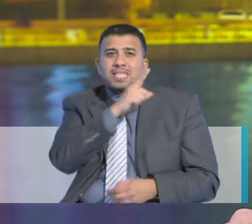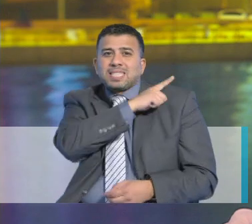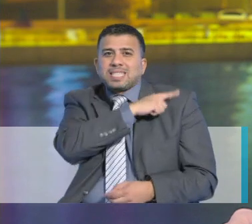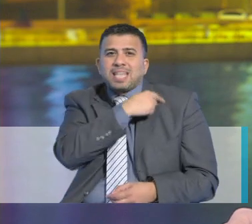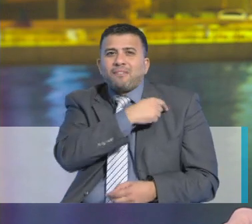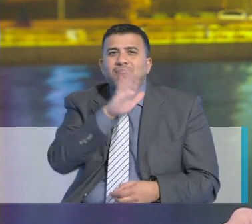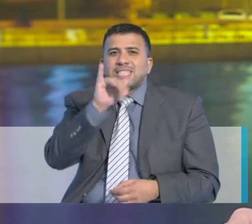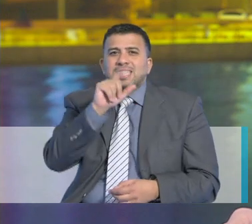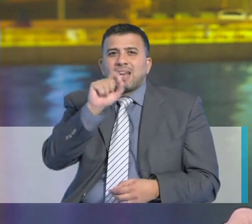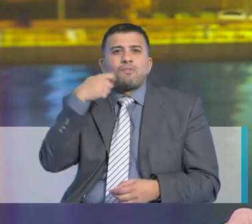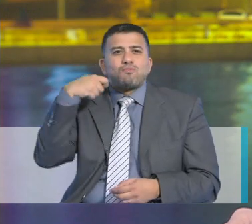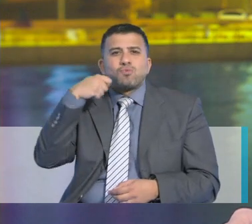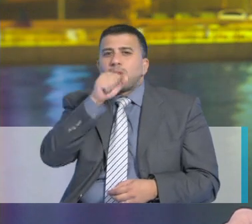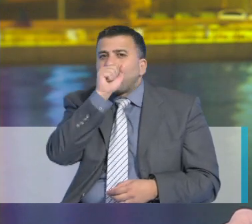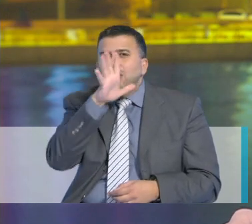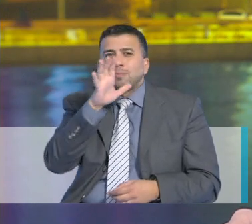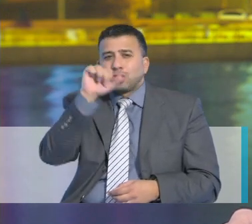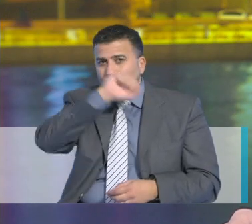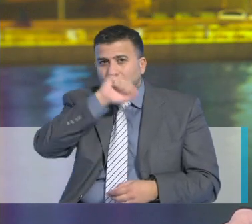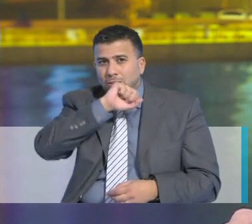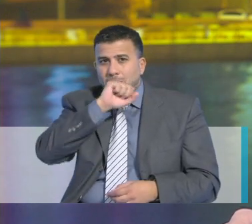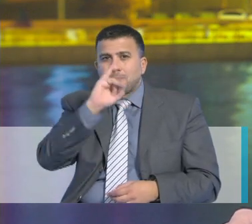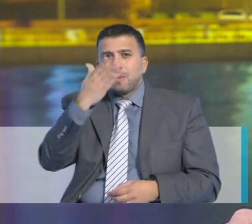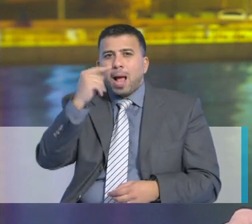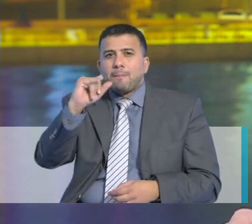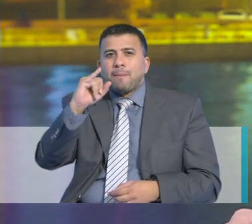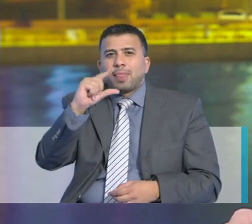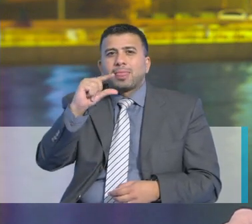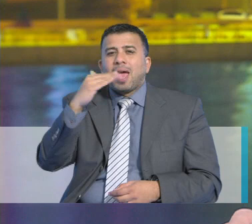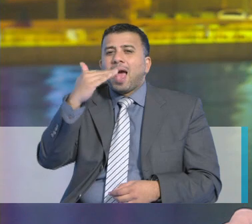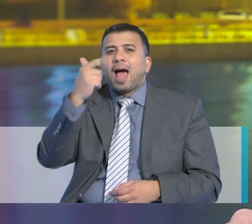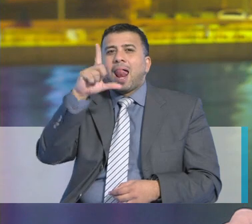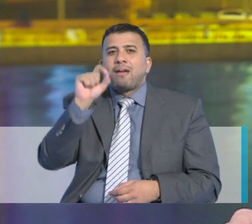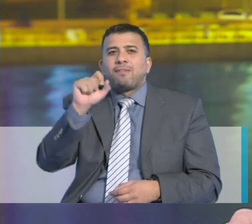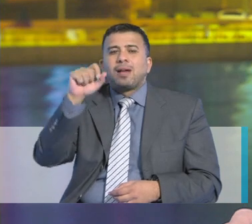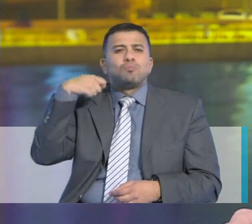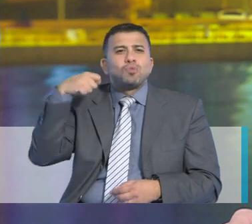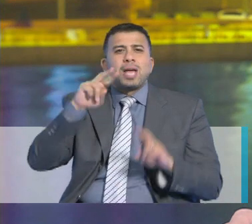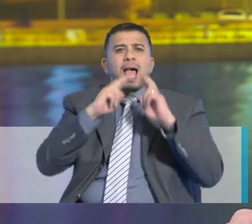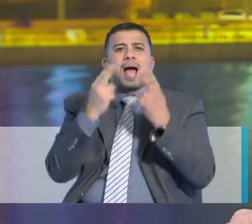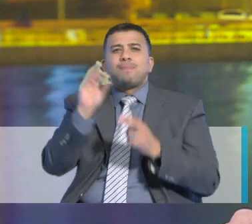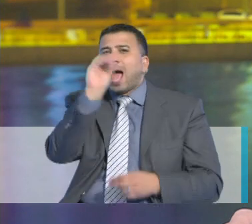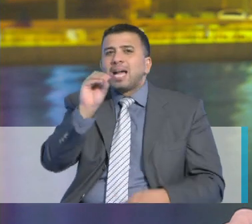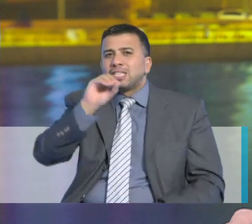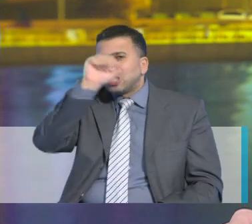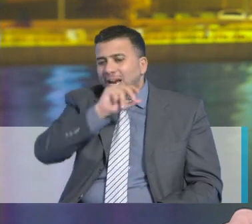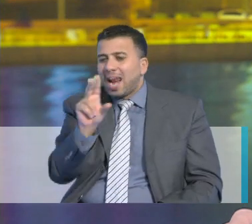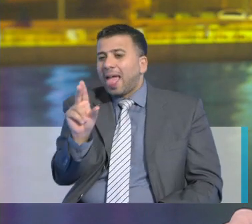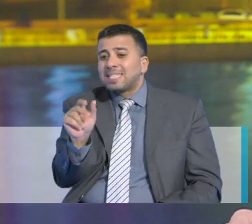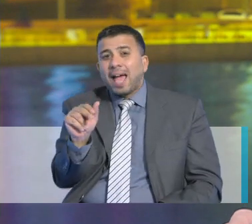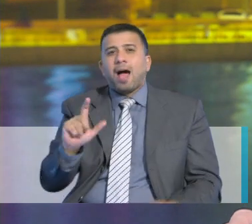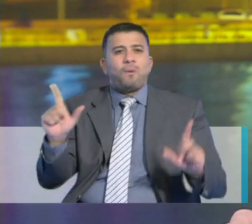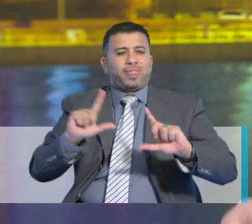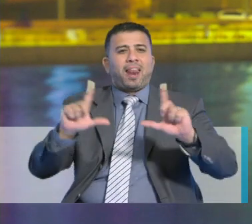الرئيس التنفيذي لمركز أكسبو الشارقة، وسعادة محمد خلف مدير عام هيئة الشارقة للإذاعة